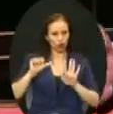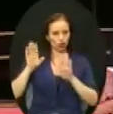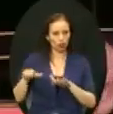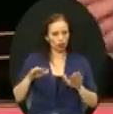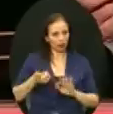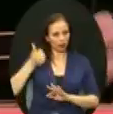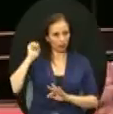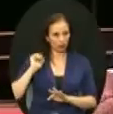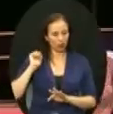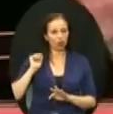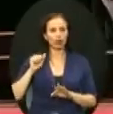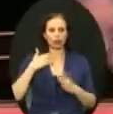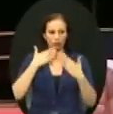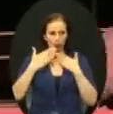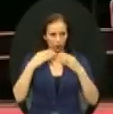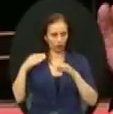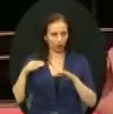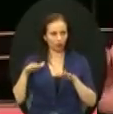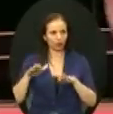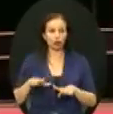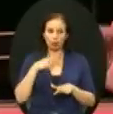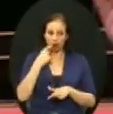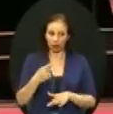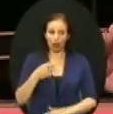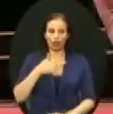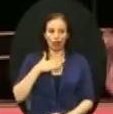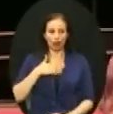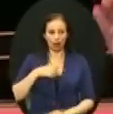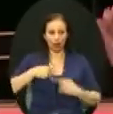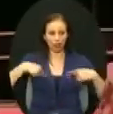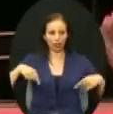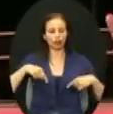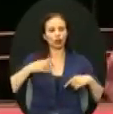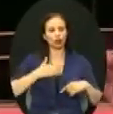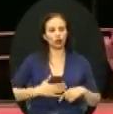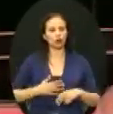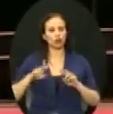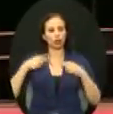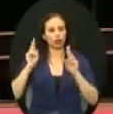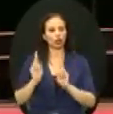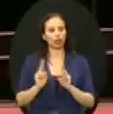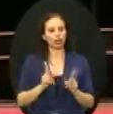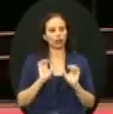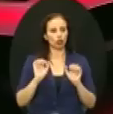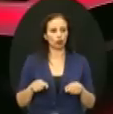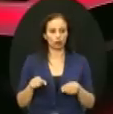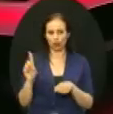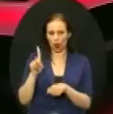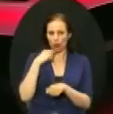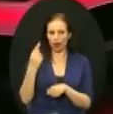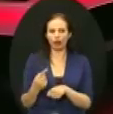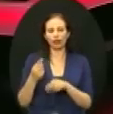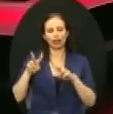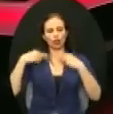היה אתמול בישיבת סיעה, הייתה הודעה הכי מפורשת שאנחנו הולכים לייצר אלטרנטיבה שלטונית. אוקיי, אלטרנטיבה שזה לא אומר להיות ראש ממשלה,